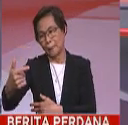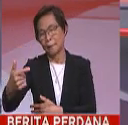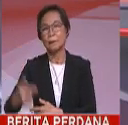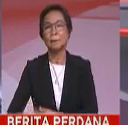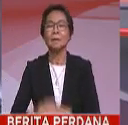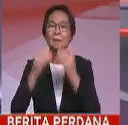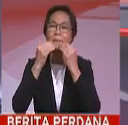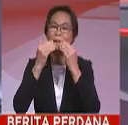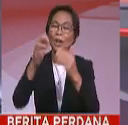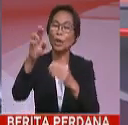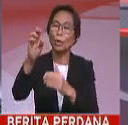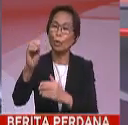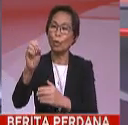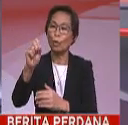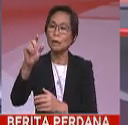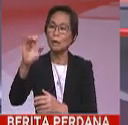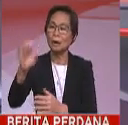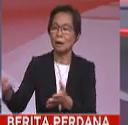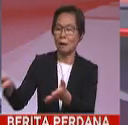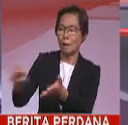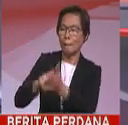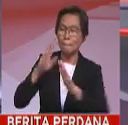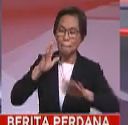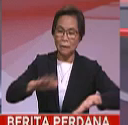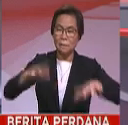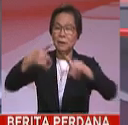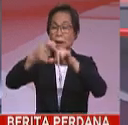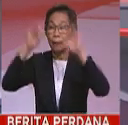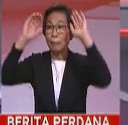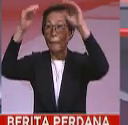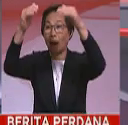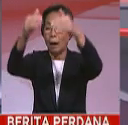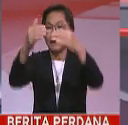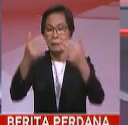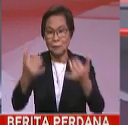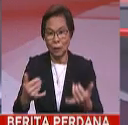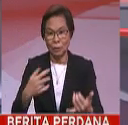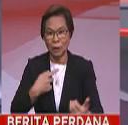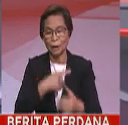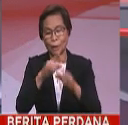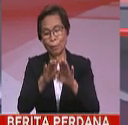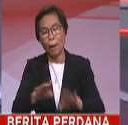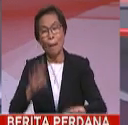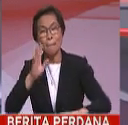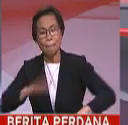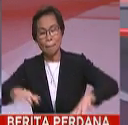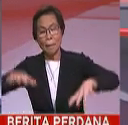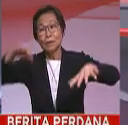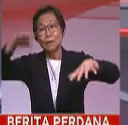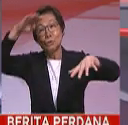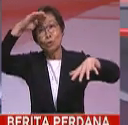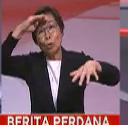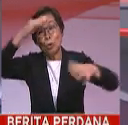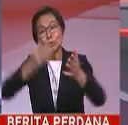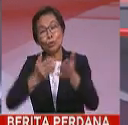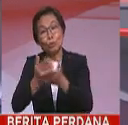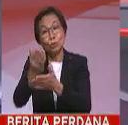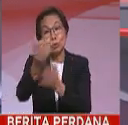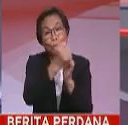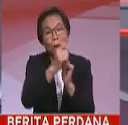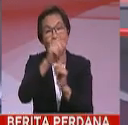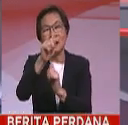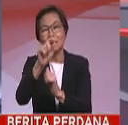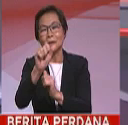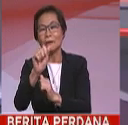Baik, terima kasih Rosie Hadis untuk laporan banjir dari Pahang. Baik, kita seterusnya ke perkembangan banjir di Johor pula. Kita akan terus bersama